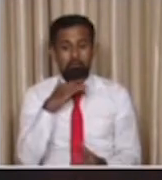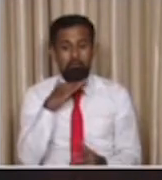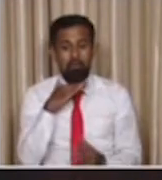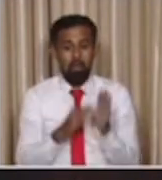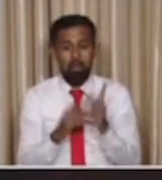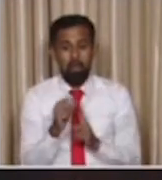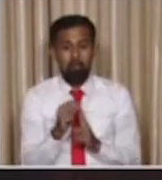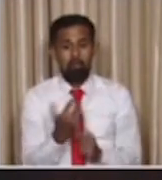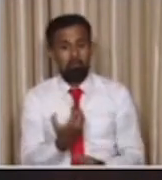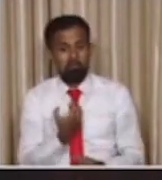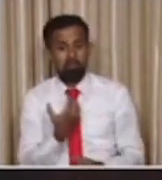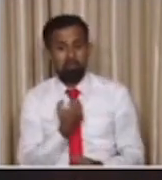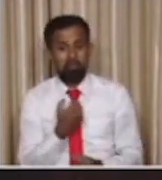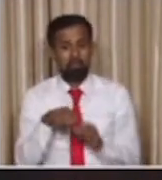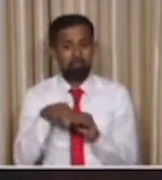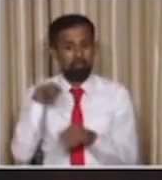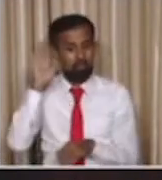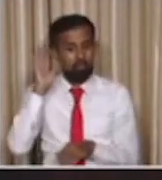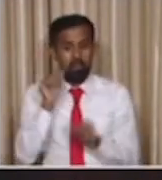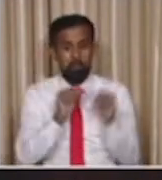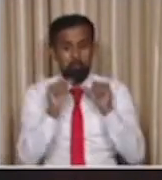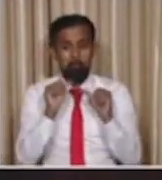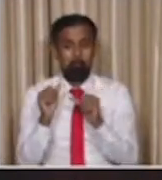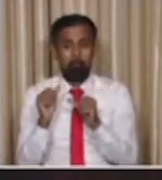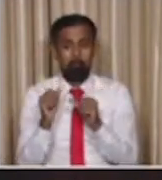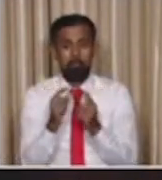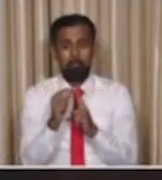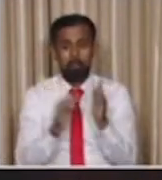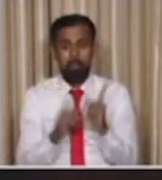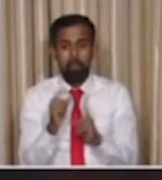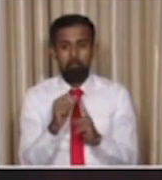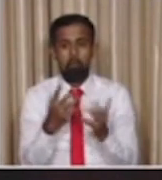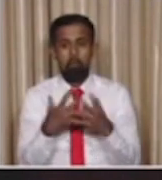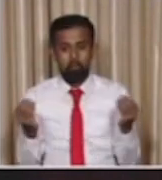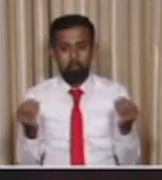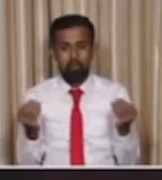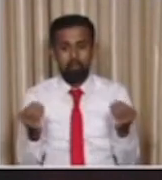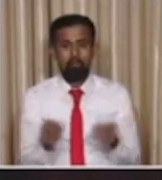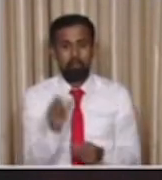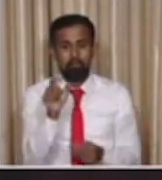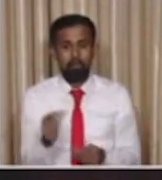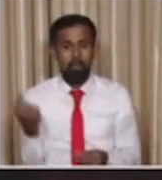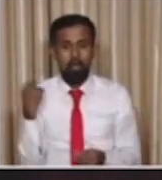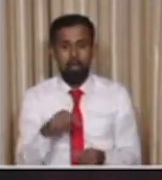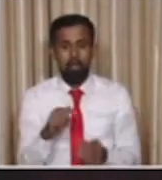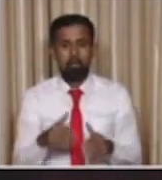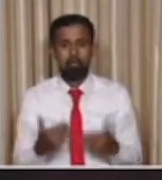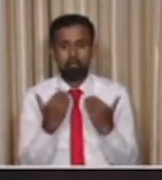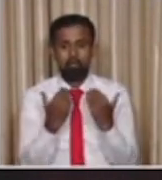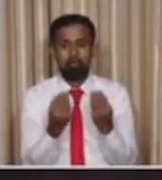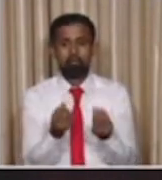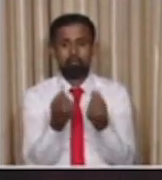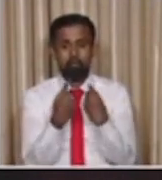සෞඛ්‍ය අමාත්‍යකම ගන්න ඉතිහාසයේ මේ රටේ බෙහෙත් ගෙන්නන්න කියලා මන්ත්‍රීකමක් නැති වුණා එහෙම කරපු මිනිහෙක් ඇවිල්ලා අද සෞඛ්‍ය හදන්න උපදෙස්